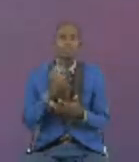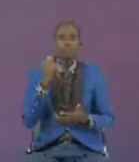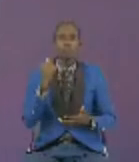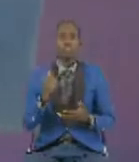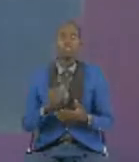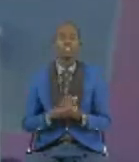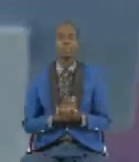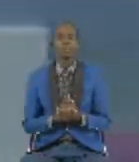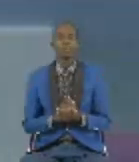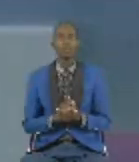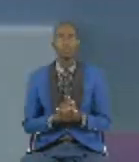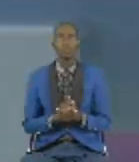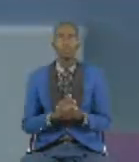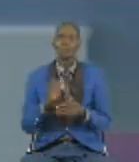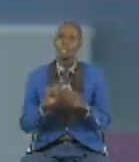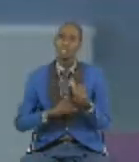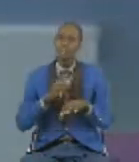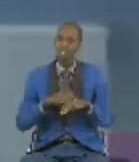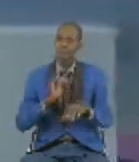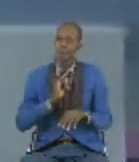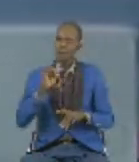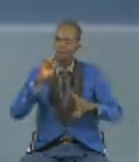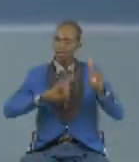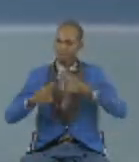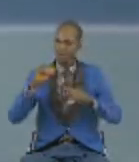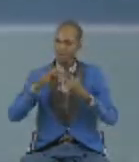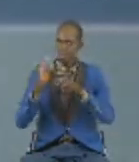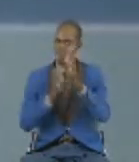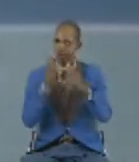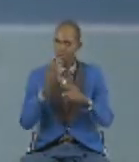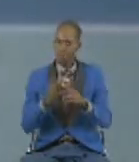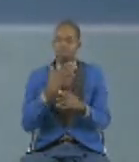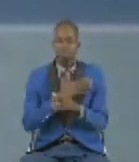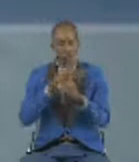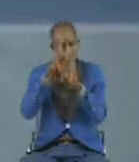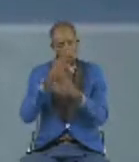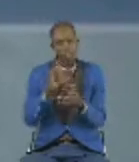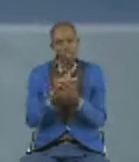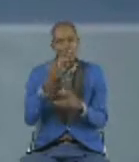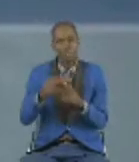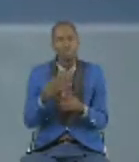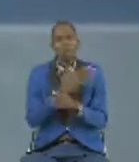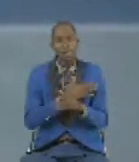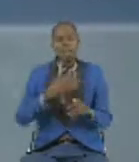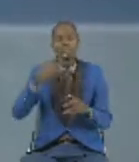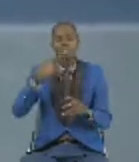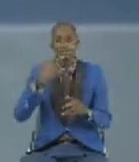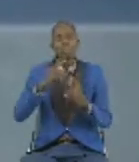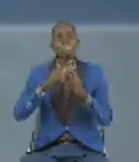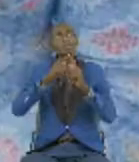Jésus. Chaque fois qu'il dit au nom de Jésus, honorez ce nom en disant un